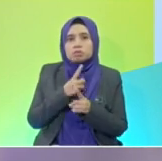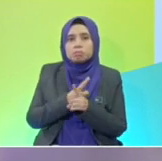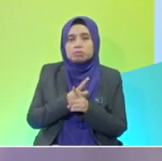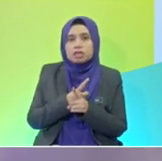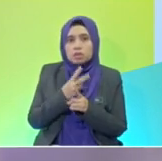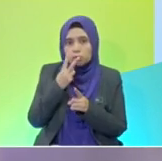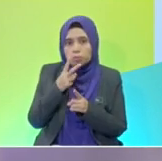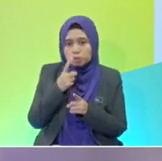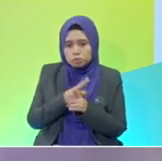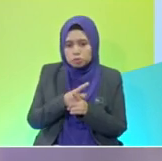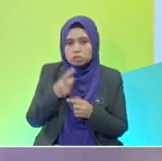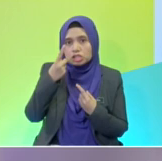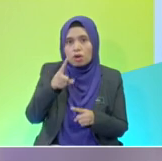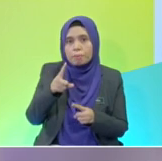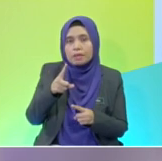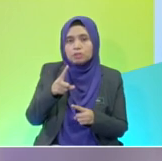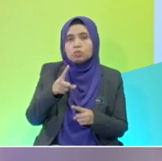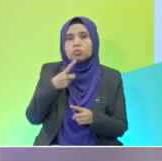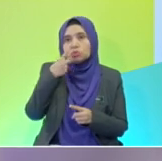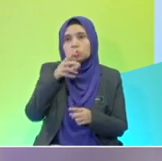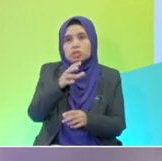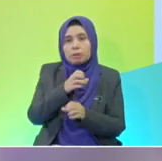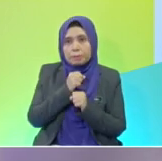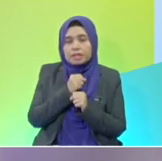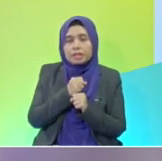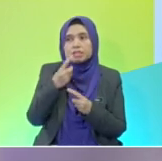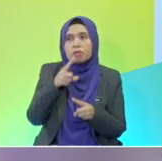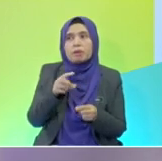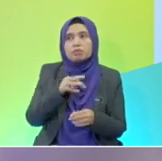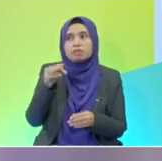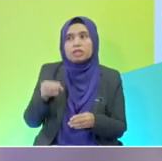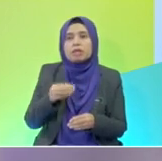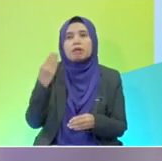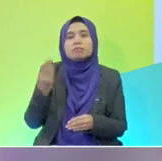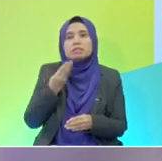untuk mendapatkan jawaban biasanya